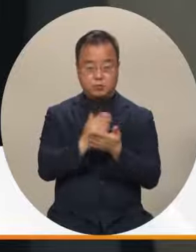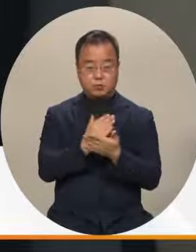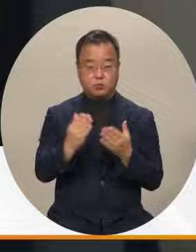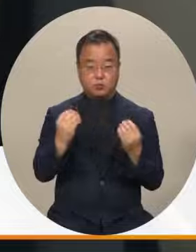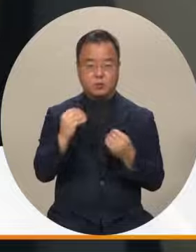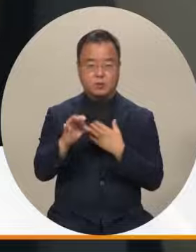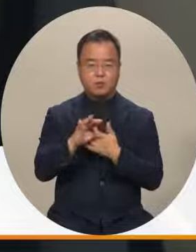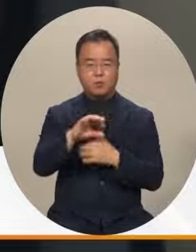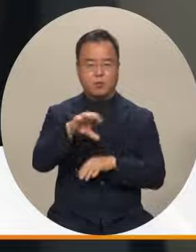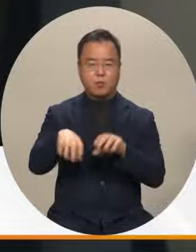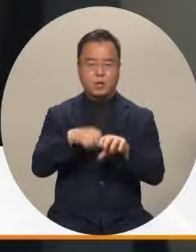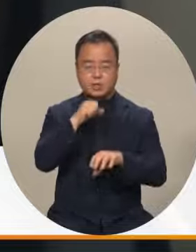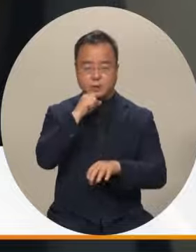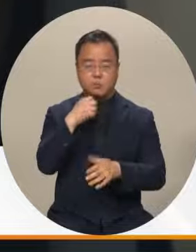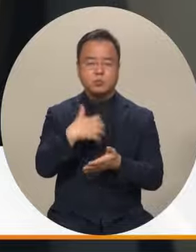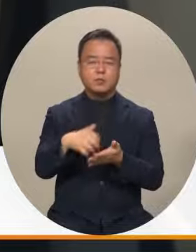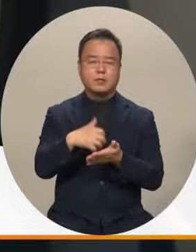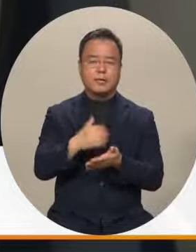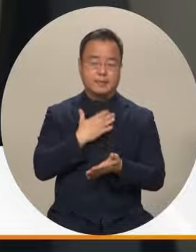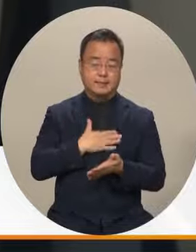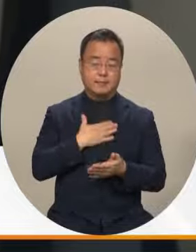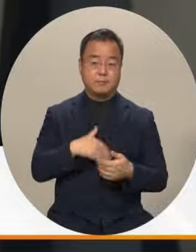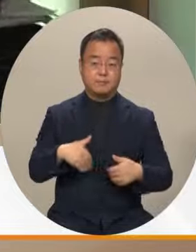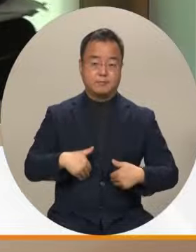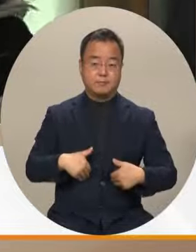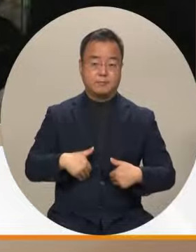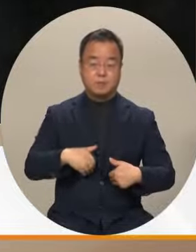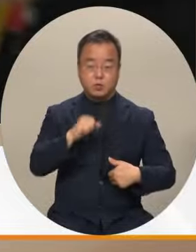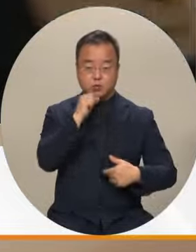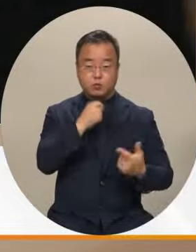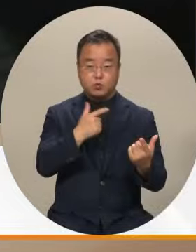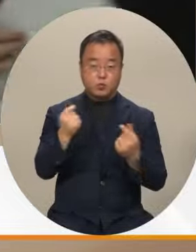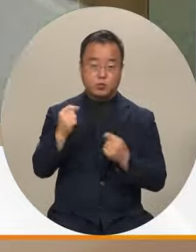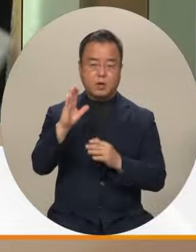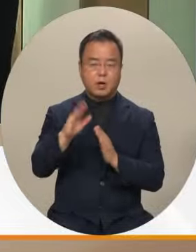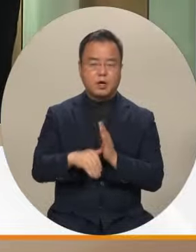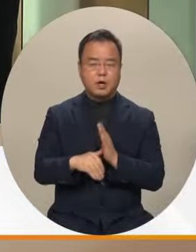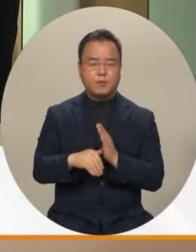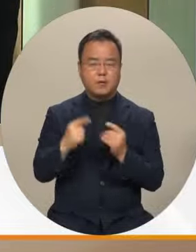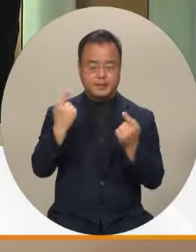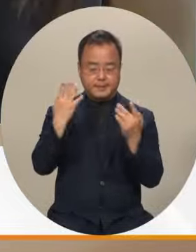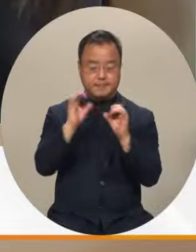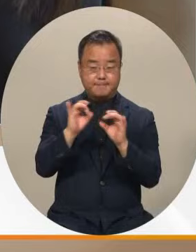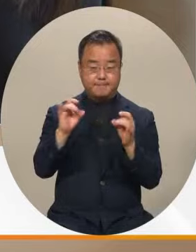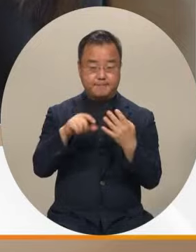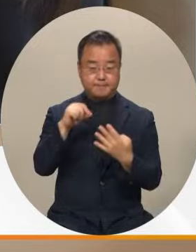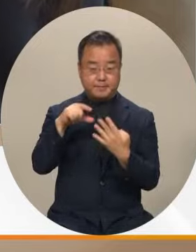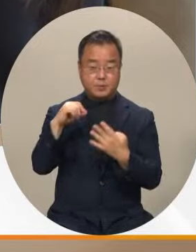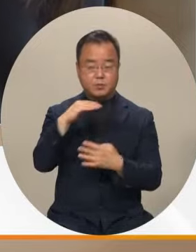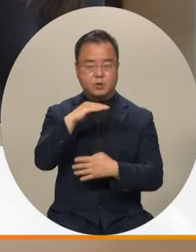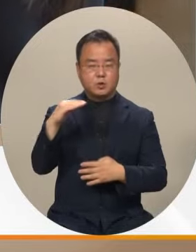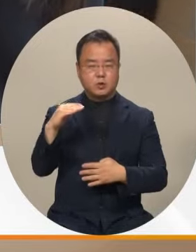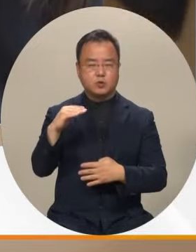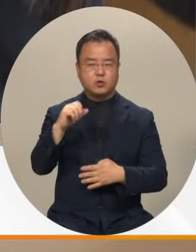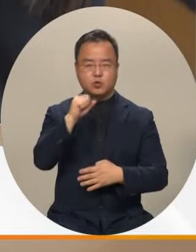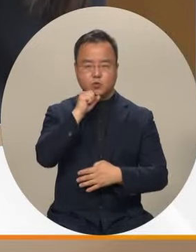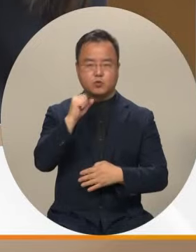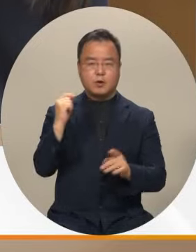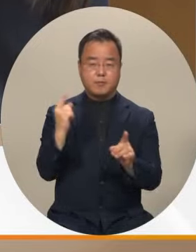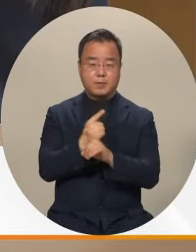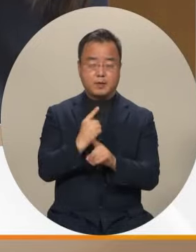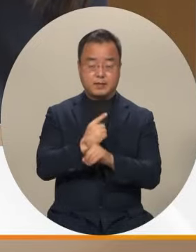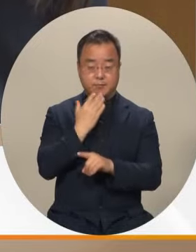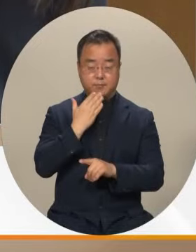도 필수적입니다 어 동일 학생의 성적이더라도 어 대학의 산출 방식에 따라 다른 환산점이 산출되고 이에 따른